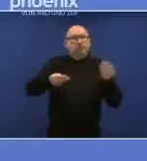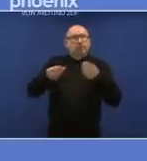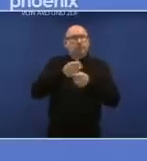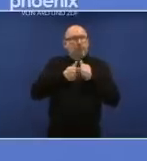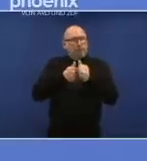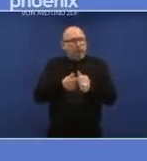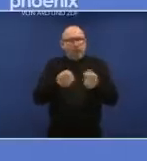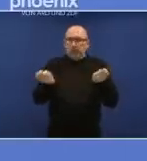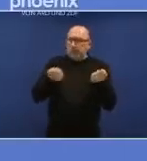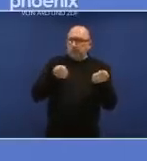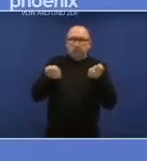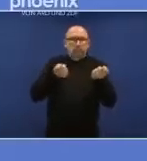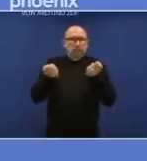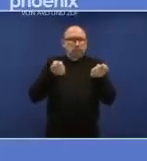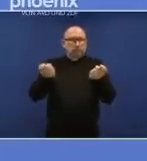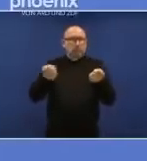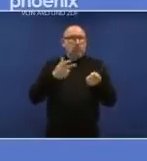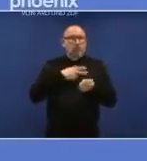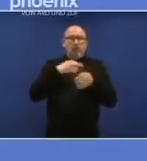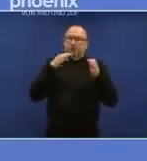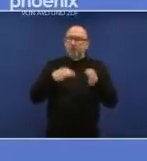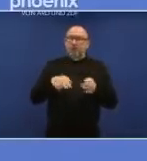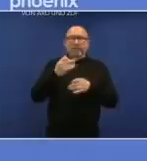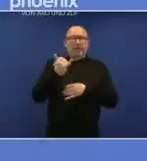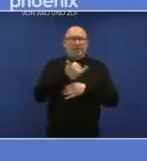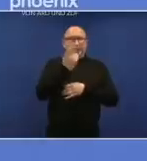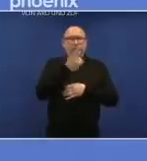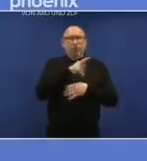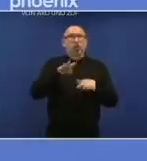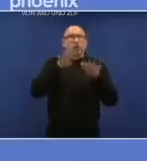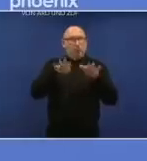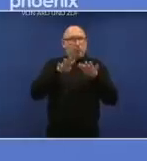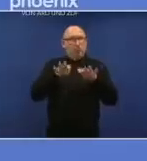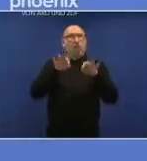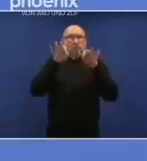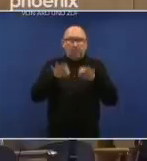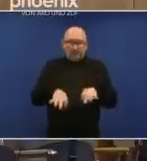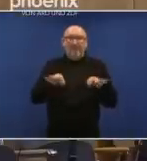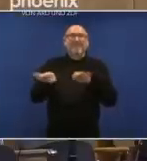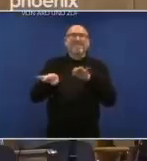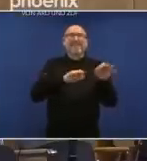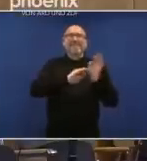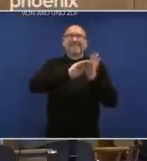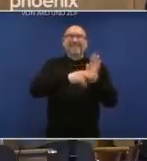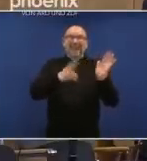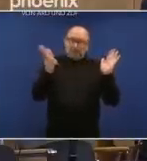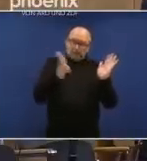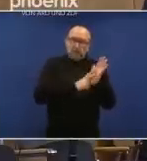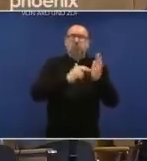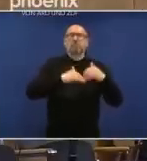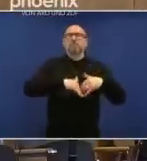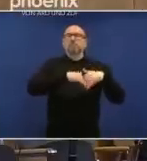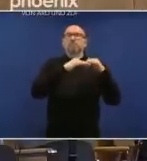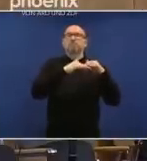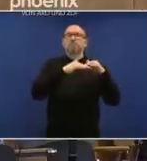begleitet und sind froh darüber, dass 2019 dieser Transitvertrag zustande kam,